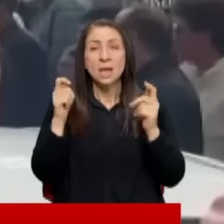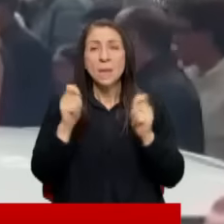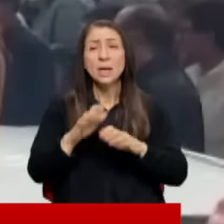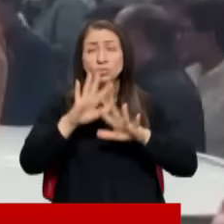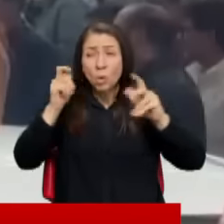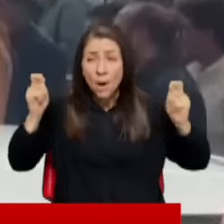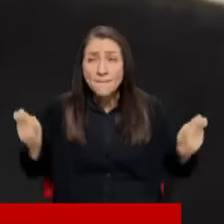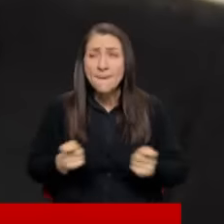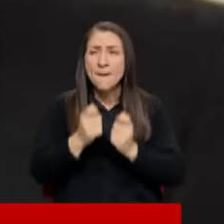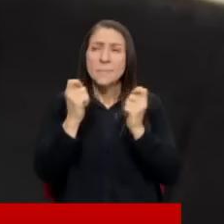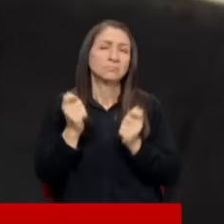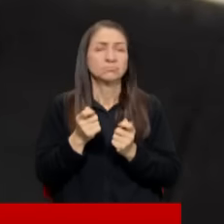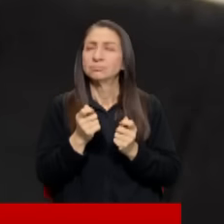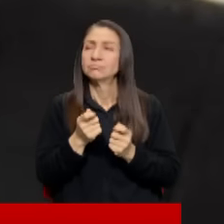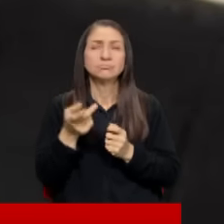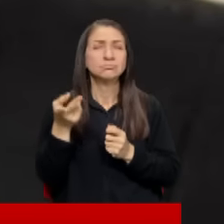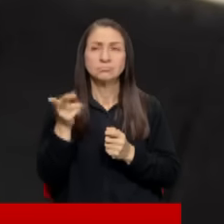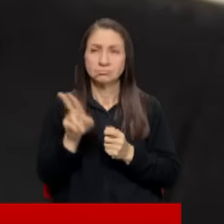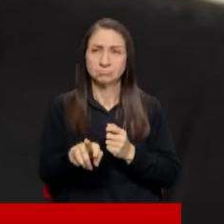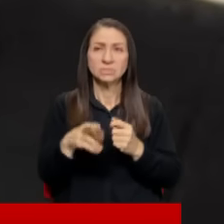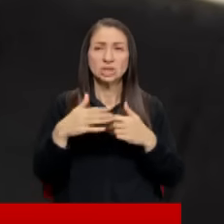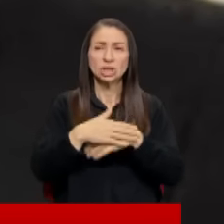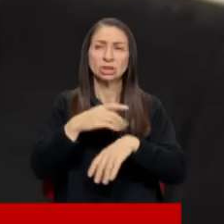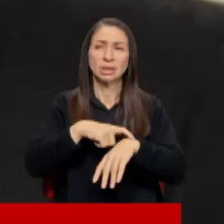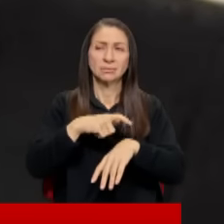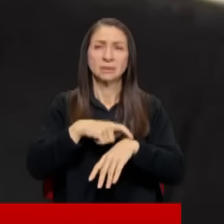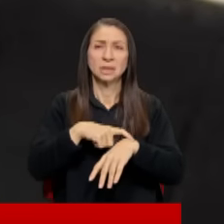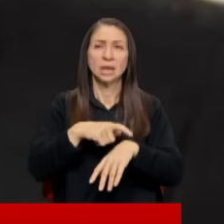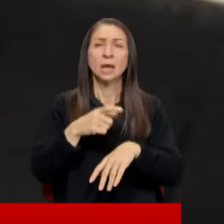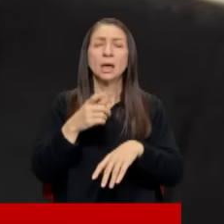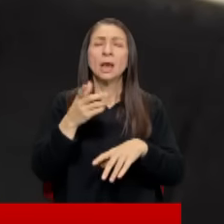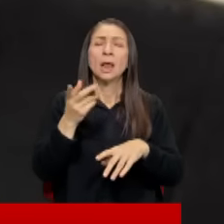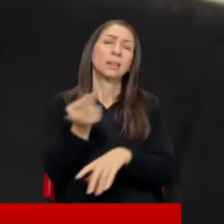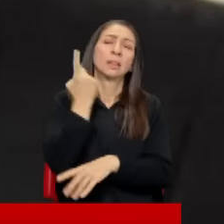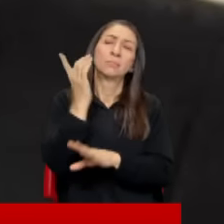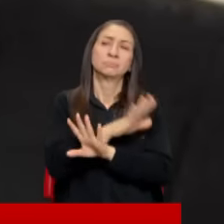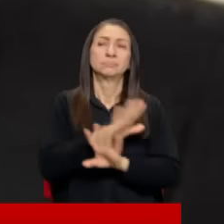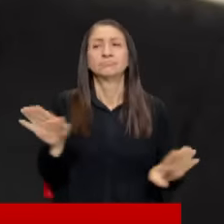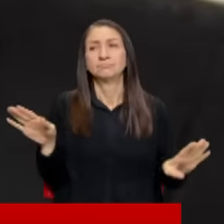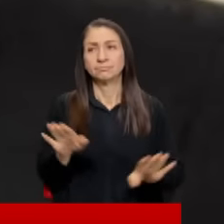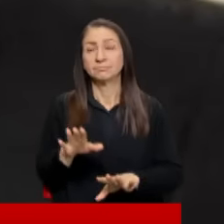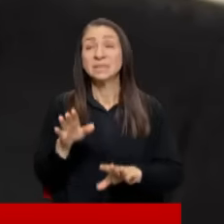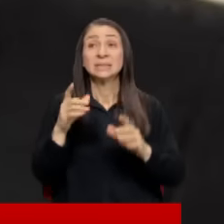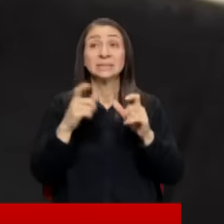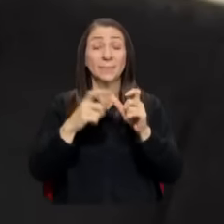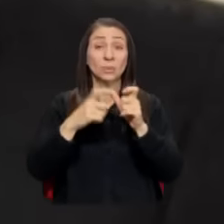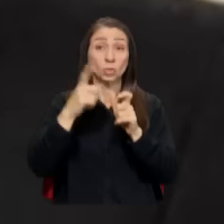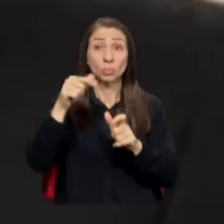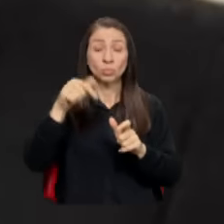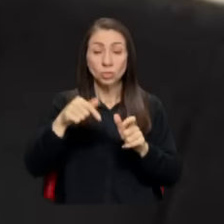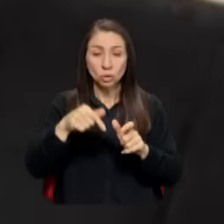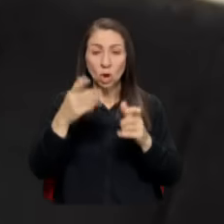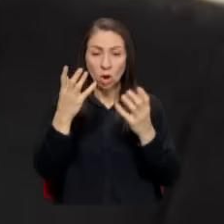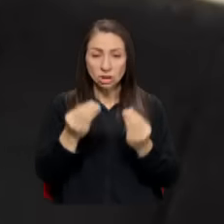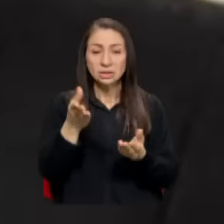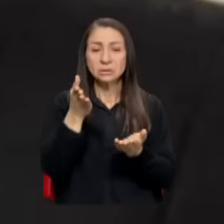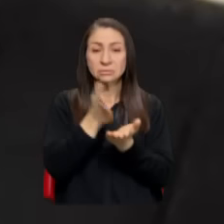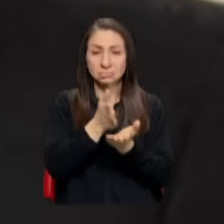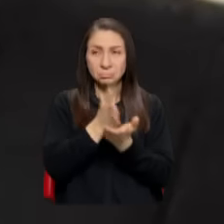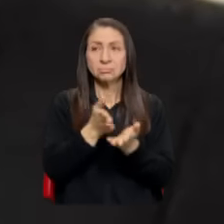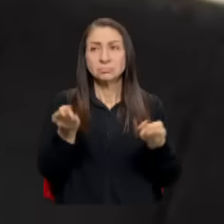tüm müdahaleye rağmen hayata tutunamadı. Gece saatlerinde yaşam savaşını kaybetti. Samet Güdük bugün düzenlenecek